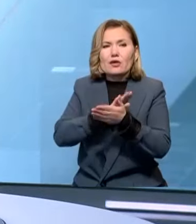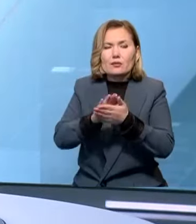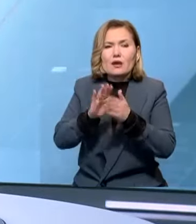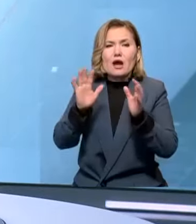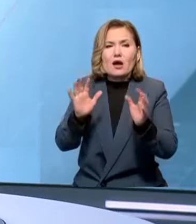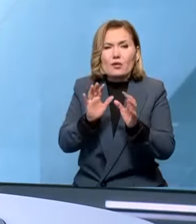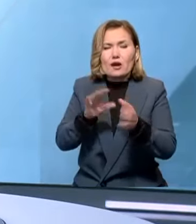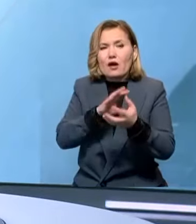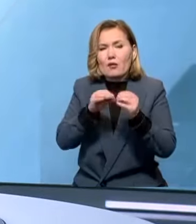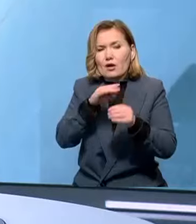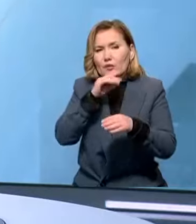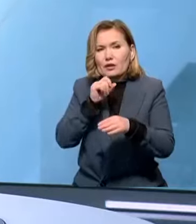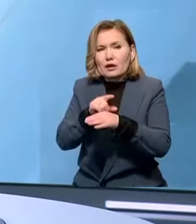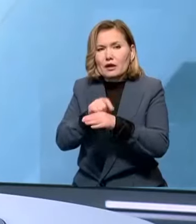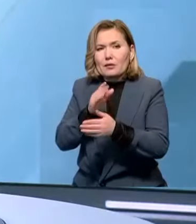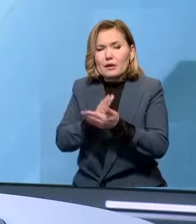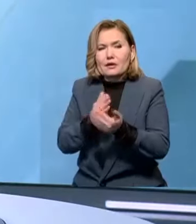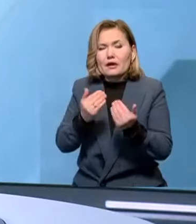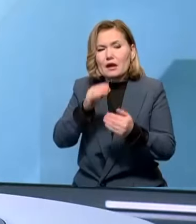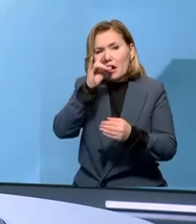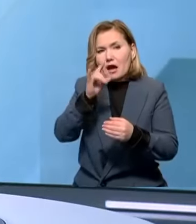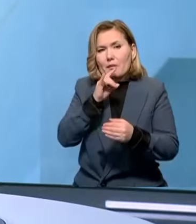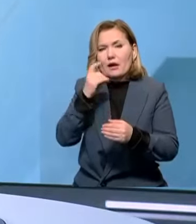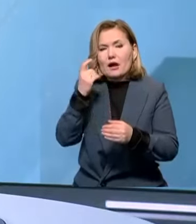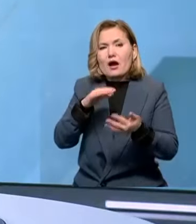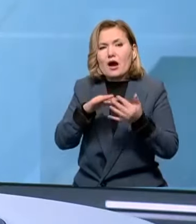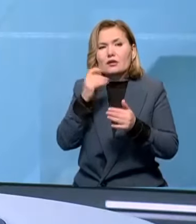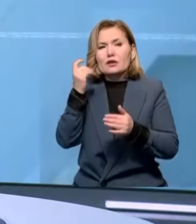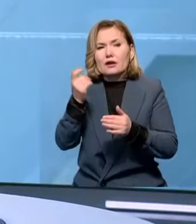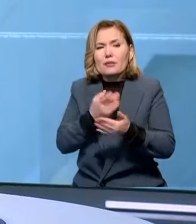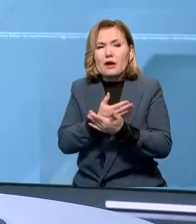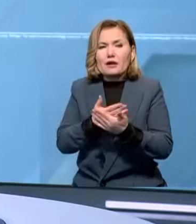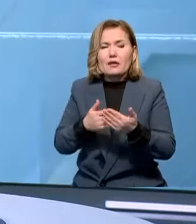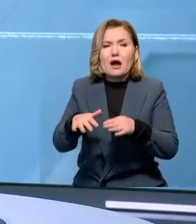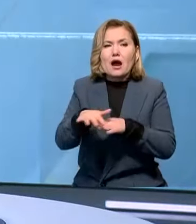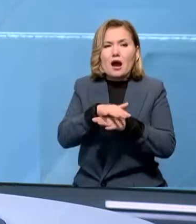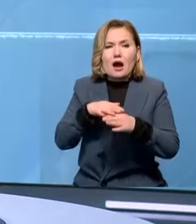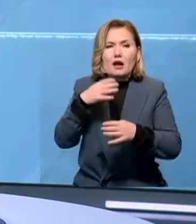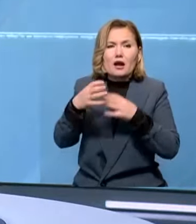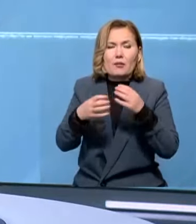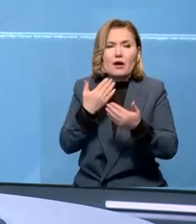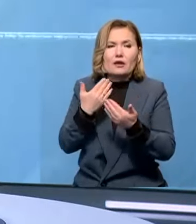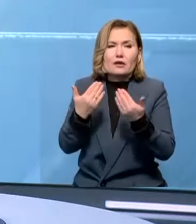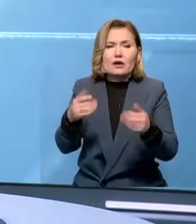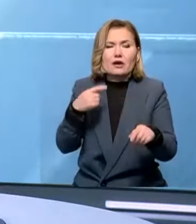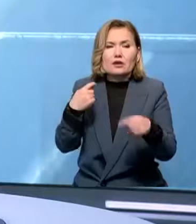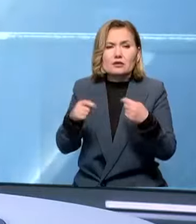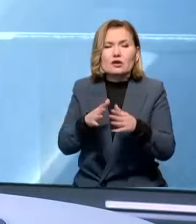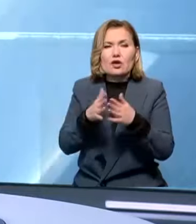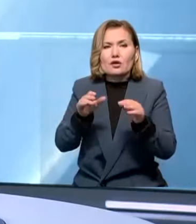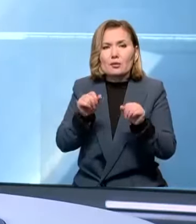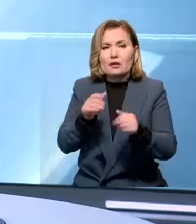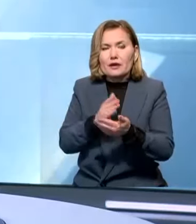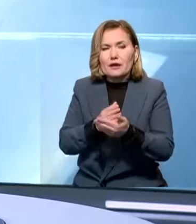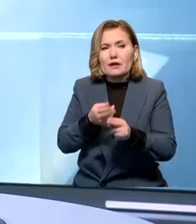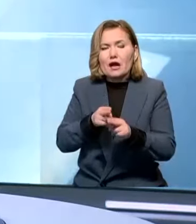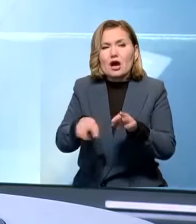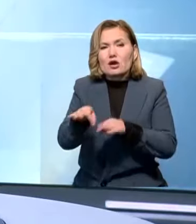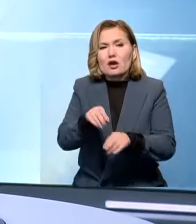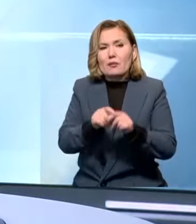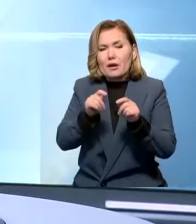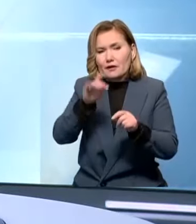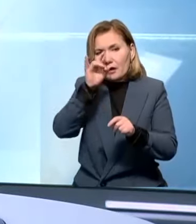taza önümderine suranış joğarı. Endi otandık fermerler aul şarbaşılığı önümderin halkaralık alanda saudalauğa mümkündük bar. Kanatkaktı